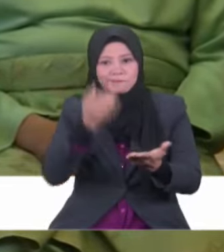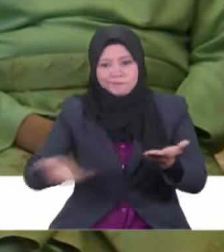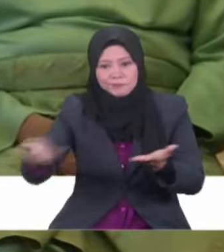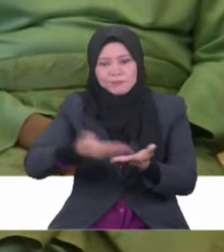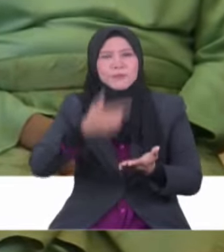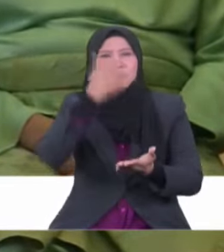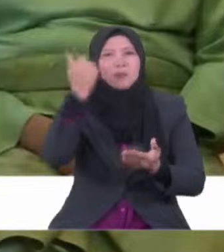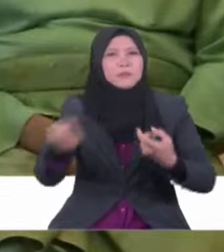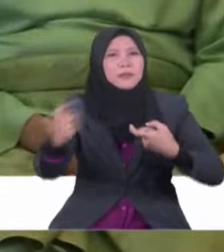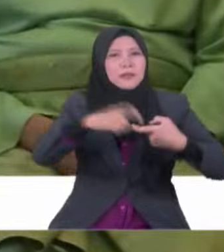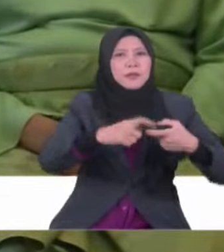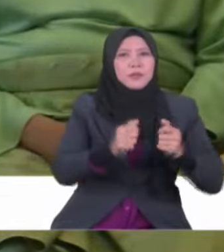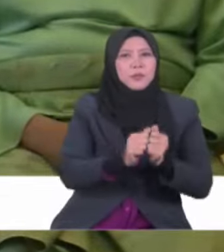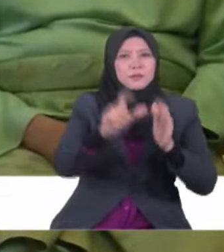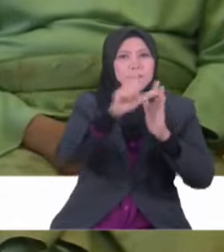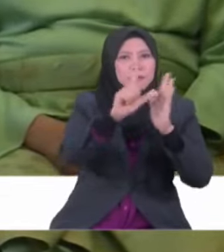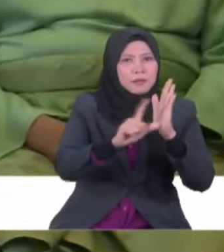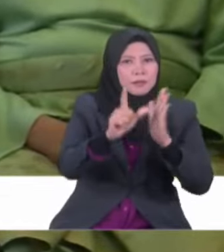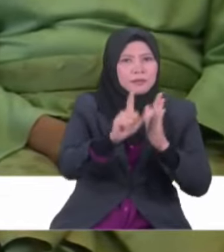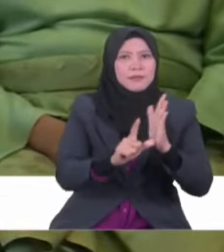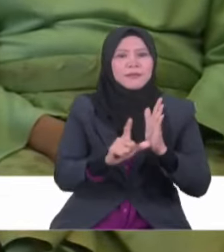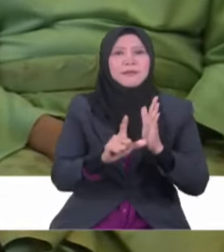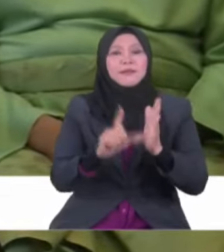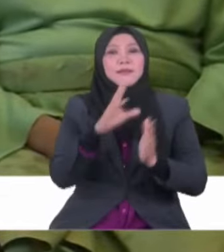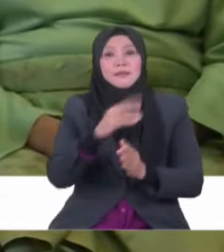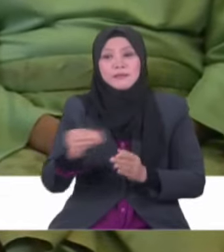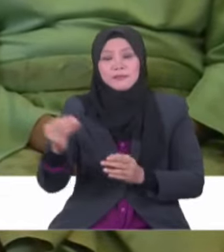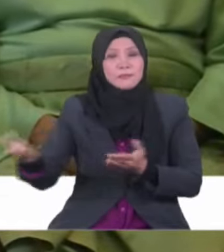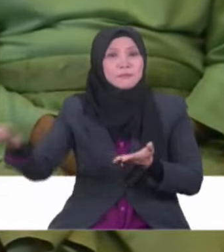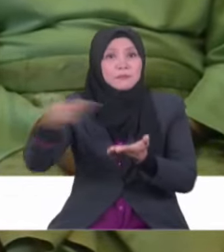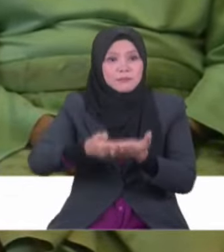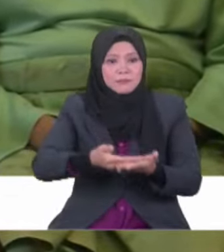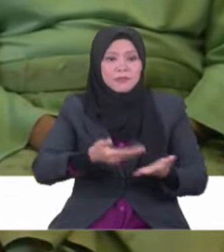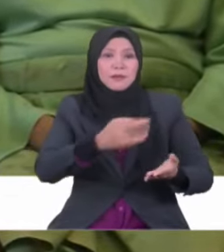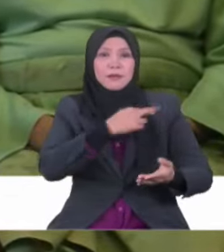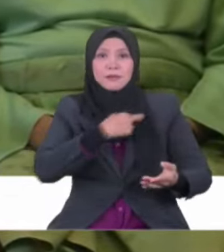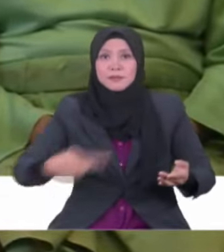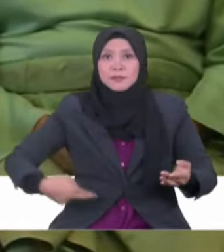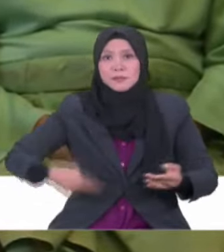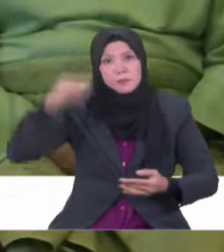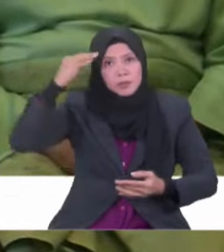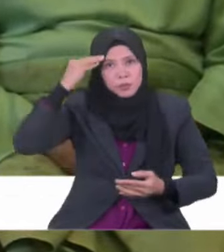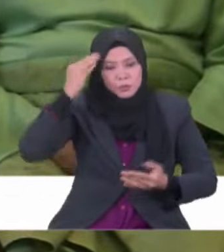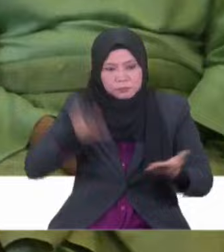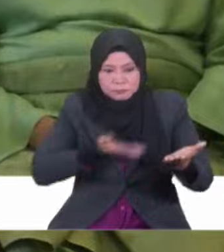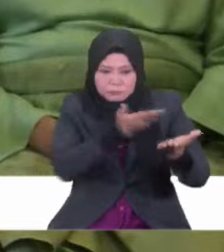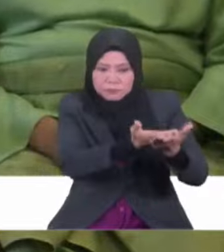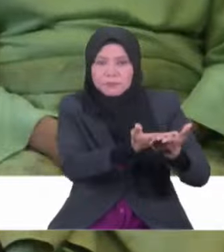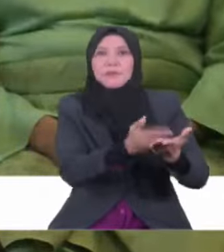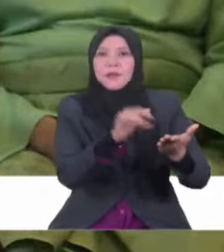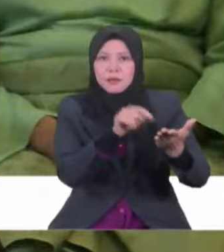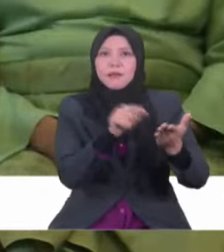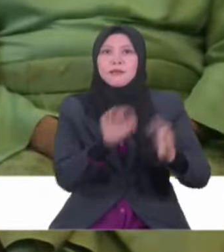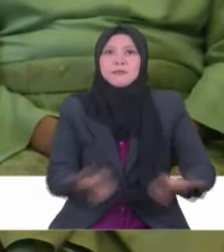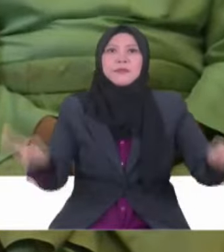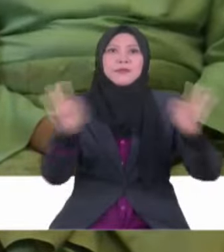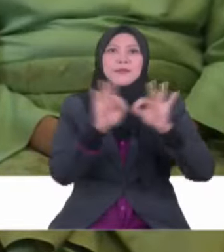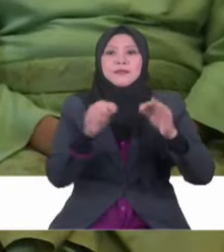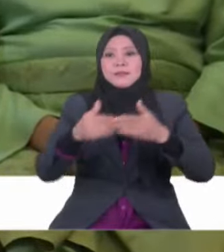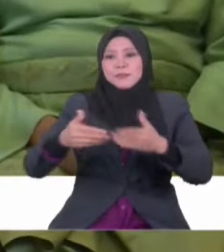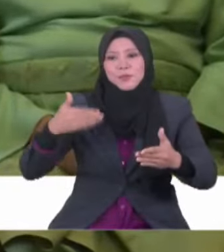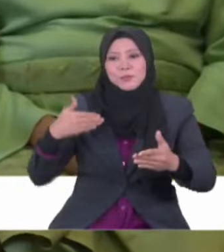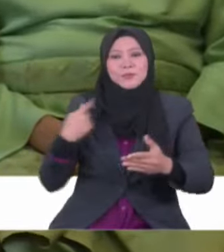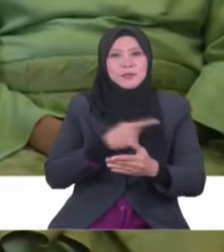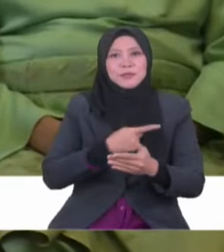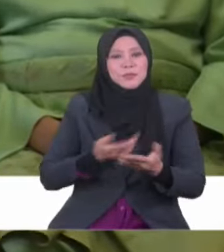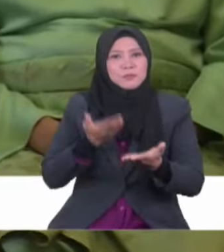melibatkan perlembagaan dan perbatasan. Maka pandangan Raja-Raja Melayu itu penting sebelum dikemukakan